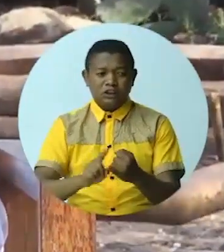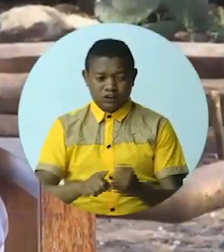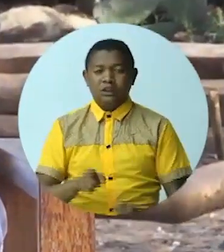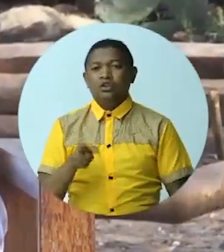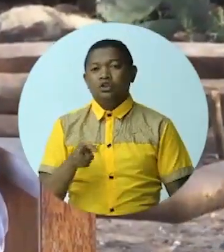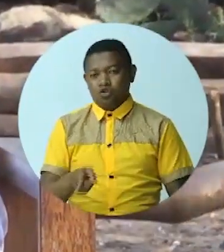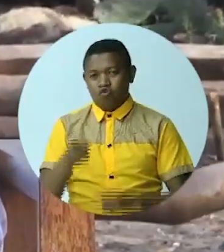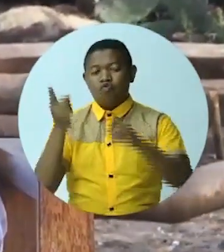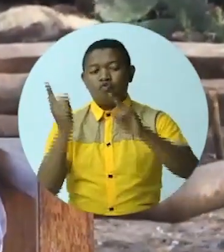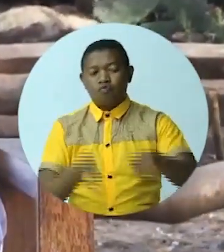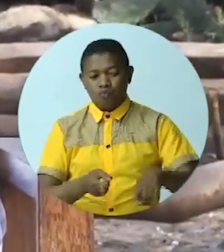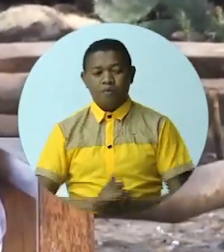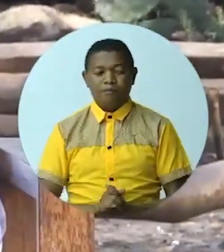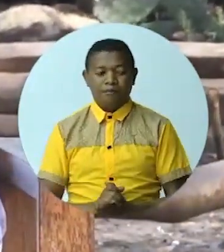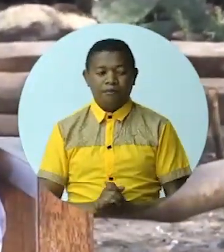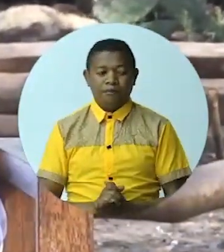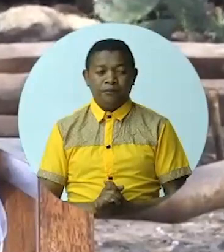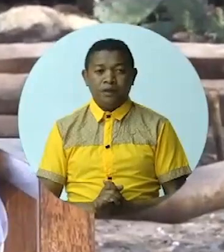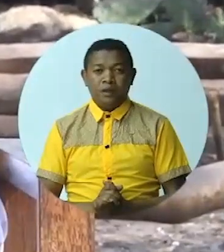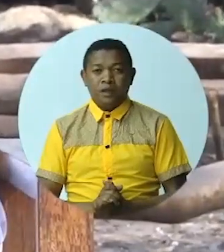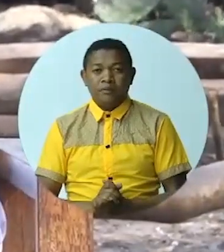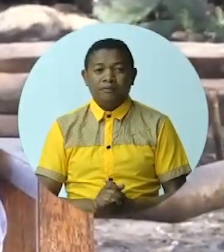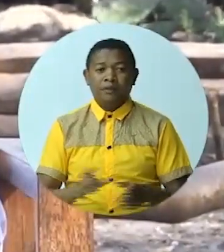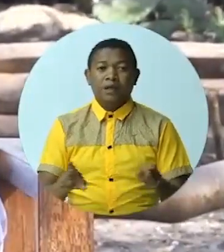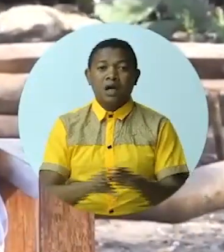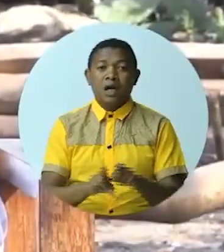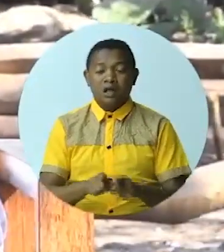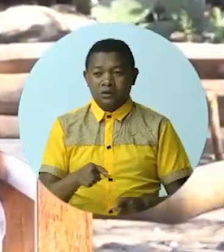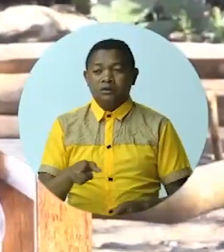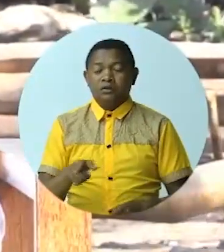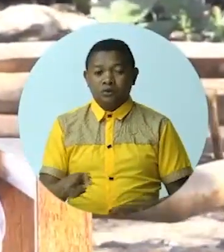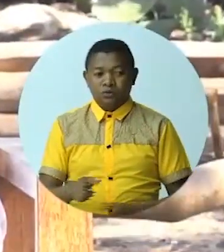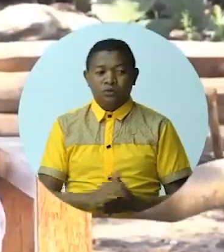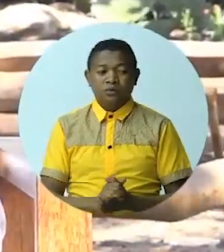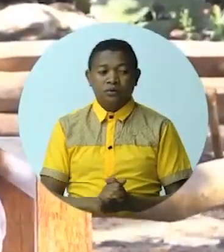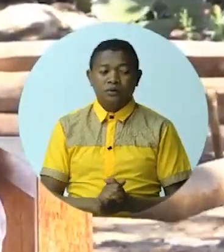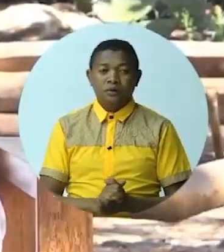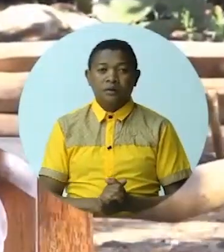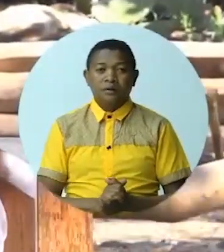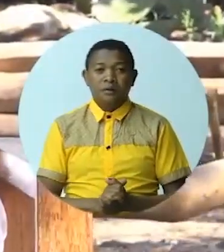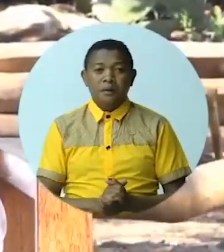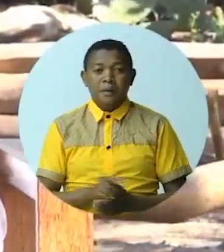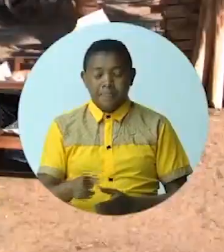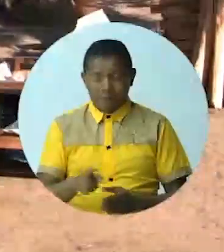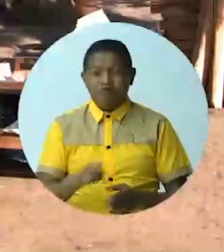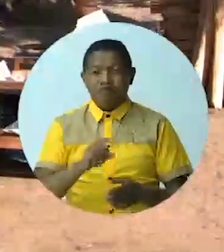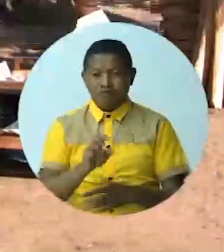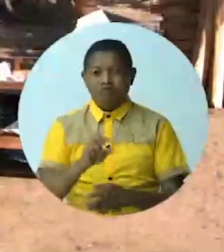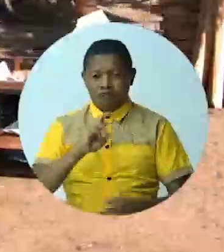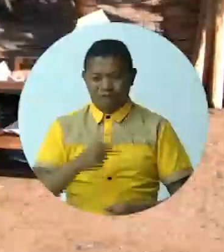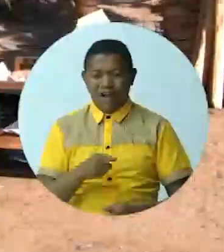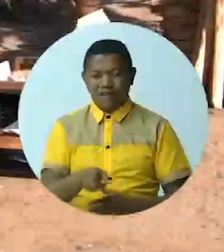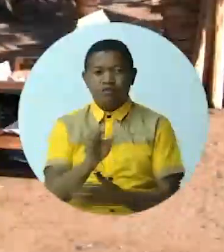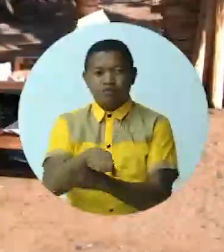ireo zay hita zany natao fifidina natao testa no mitondra n'izany tsinikaretin'izany sehany dia